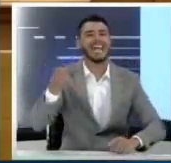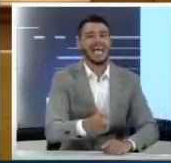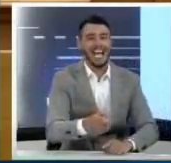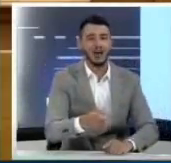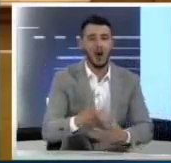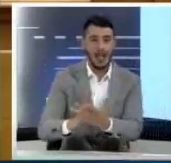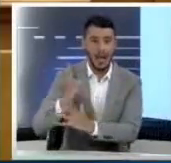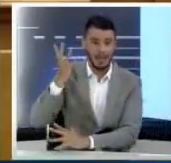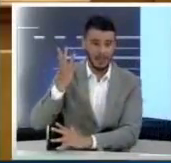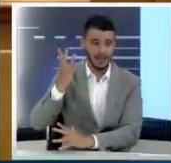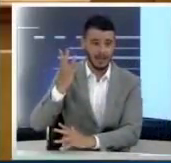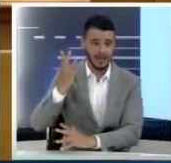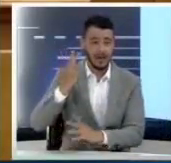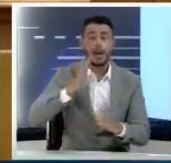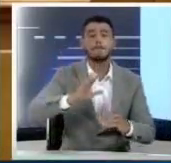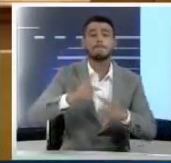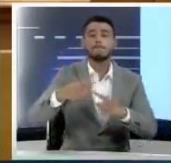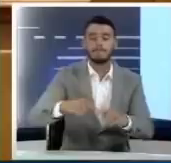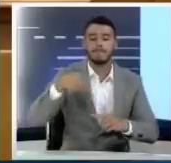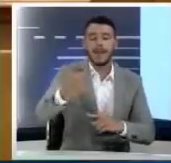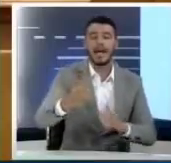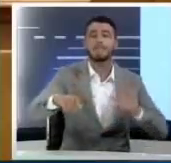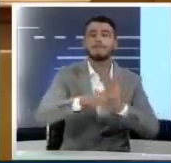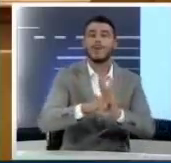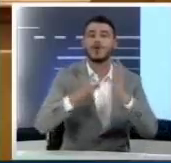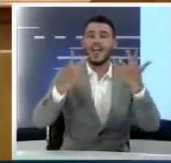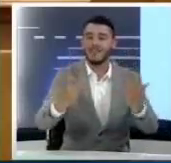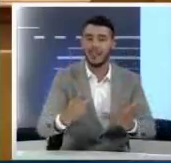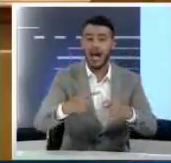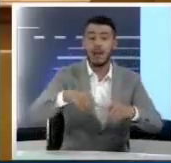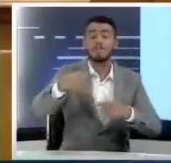μείον 7, πήγε μετά μείον 3 και είχαμε